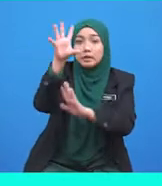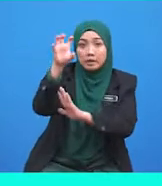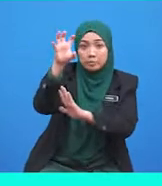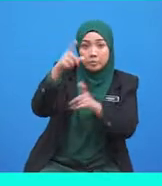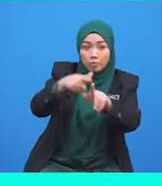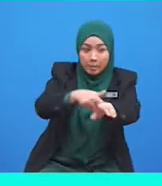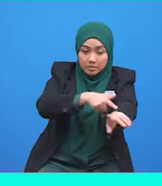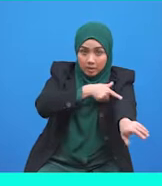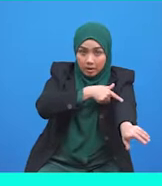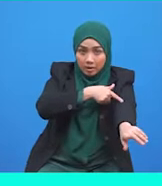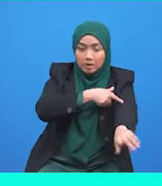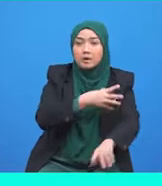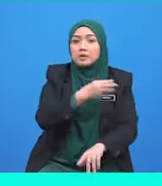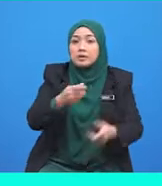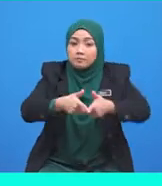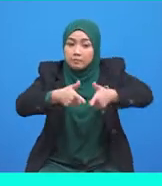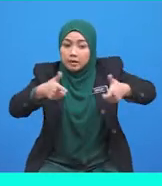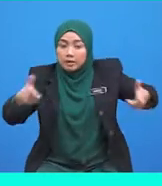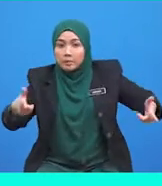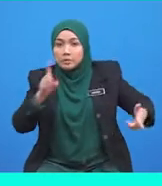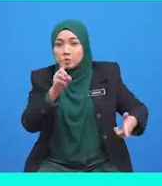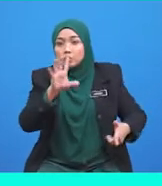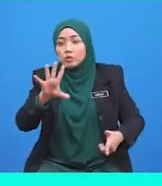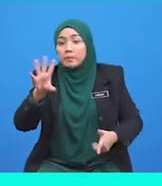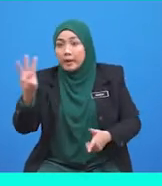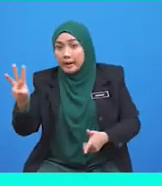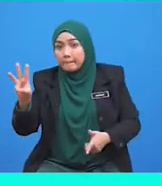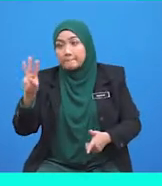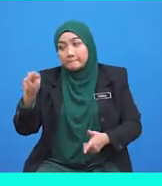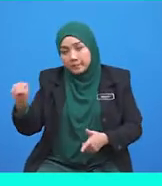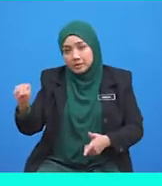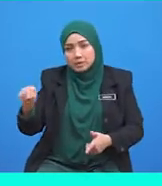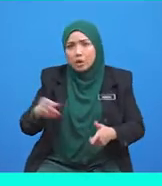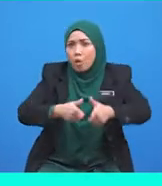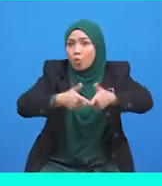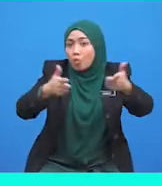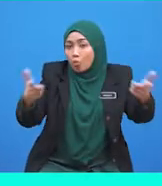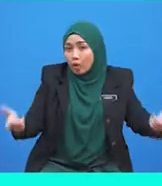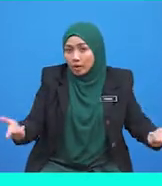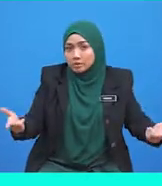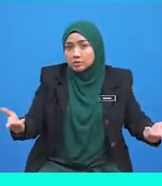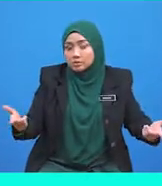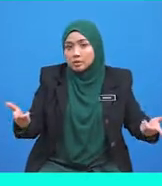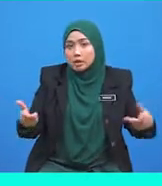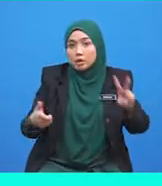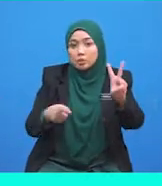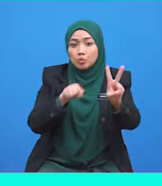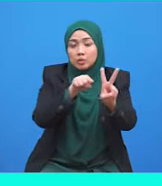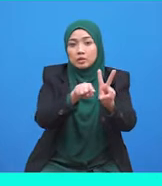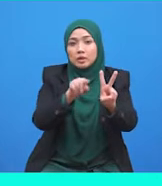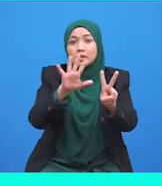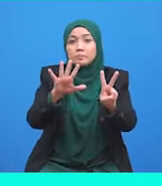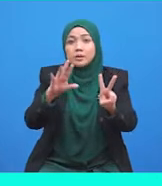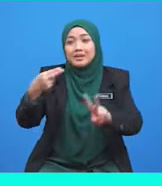meter panjang, lebar 156 meter dan luas keseluruhan bangunan kira-kira